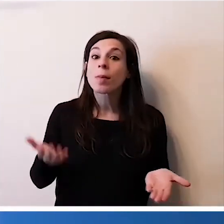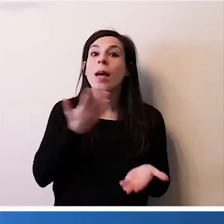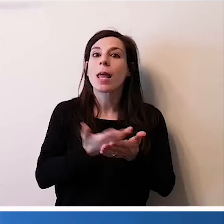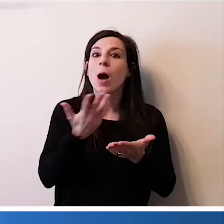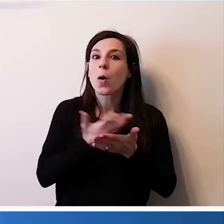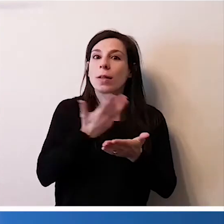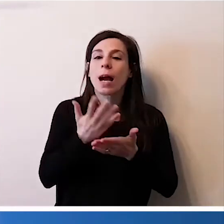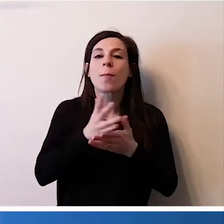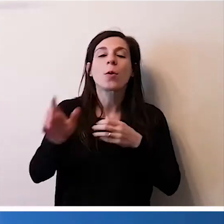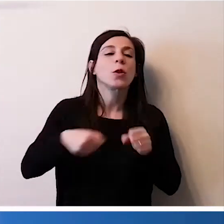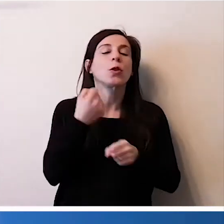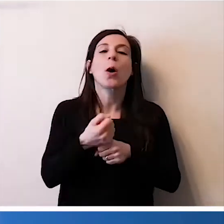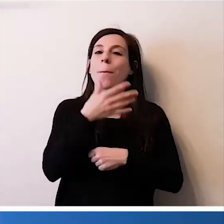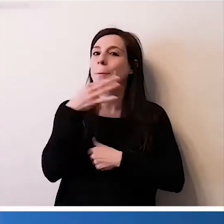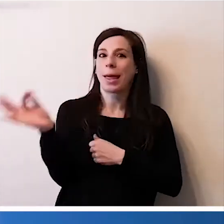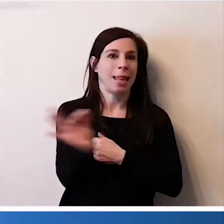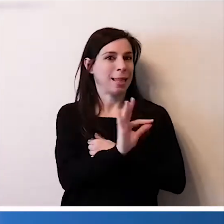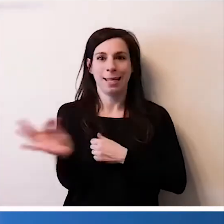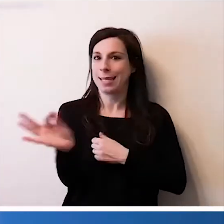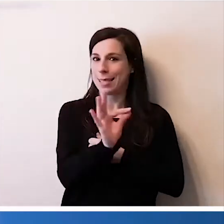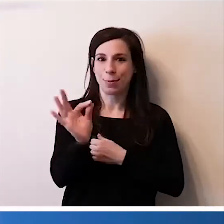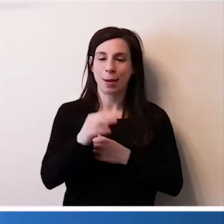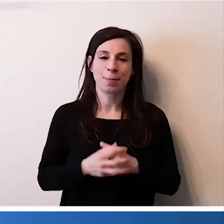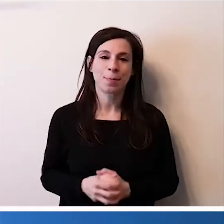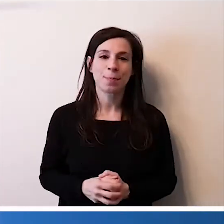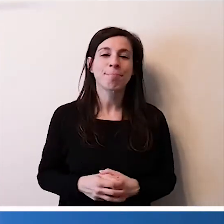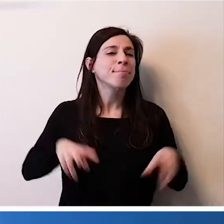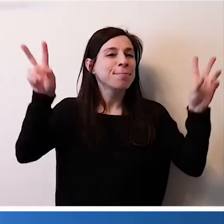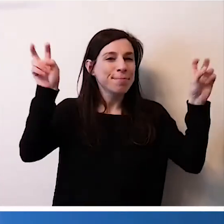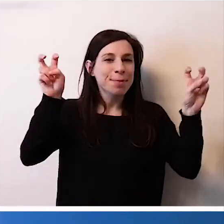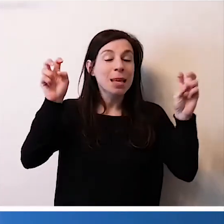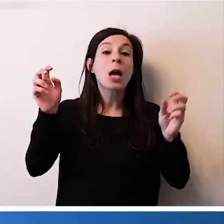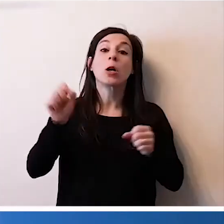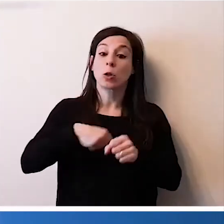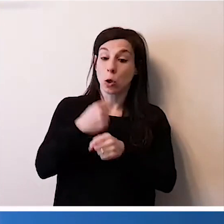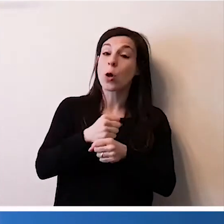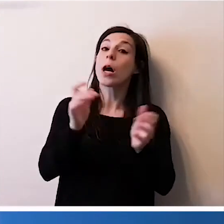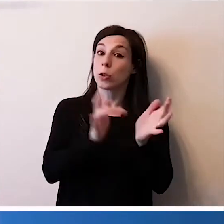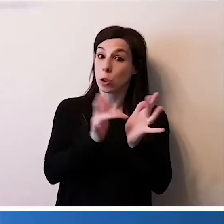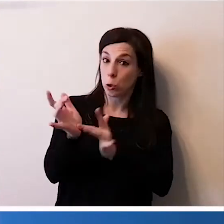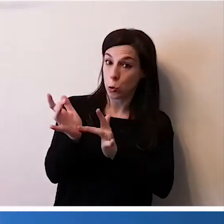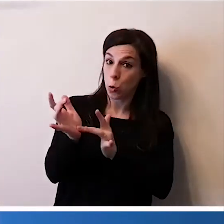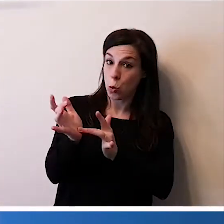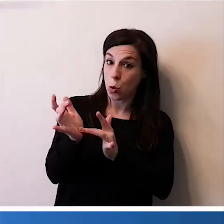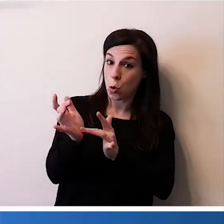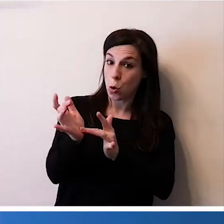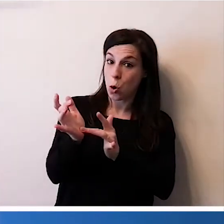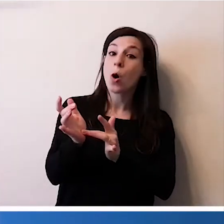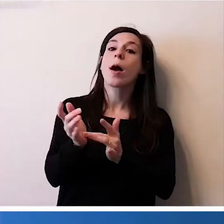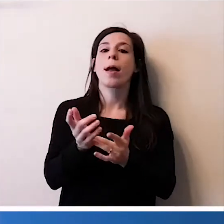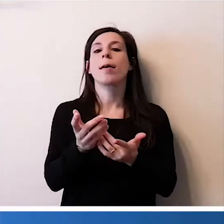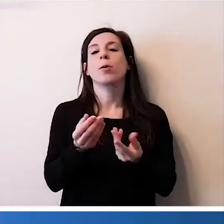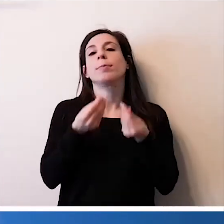racconteremo una storia fantastica. La storia di Gesù e il segno